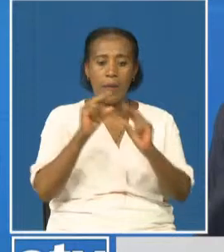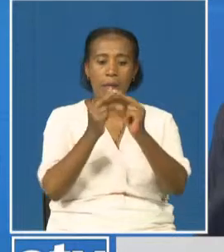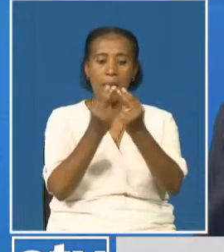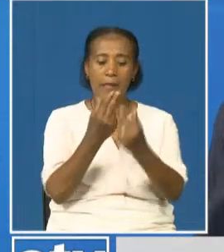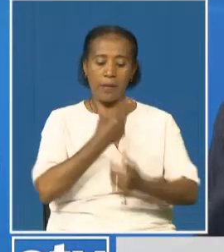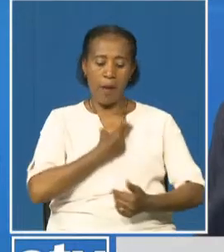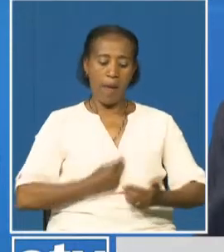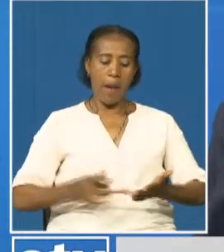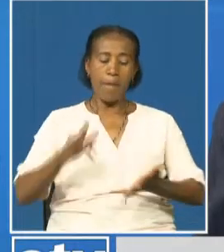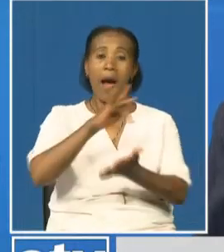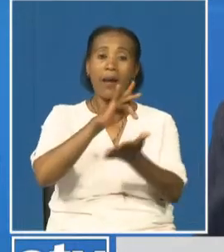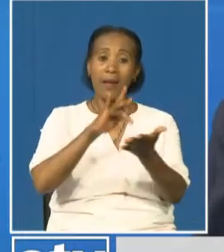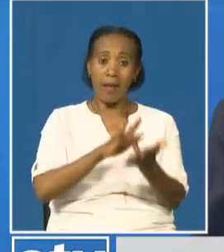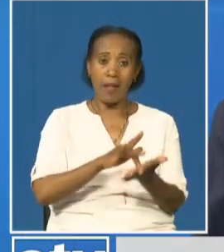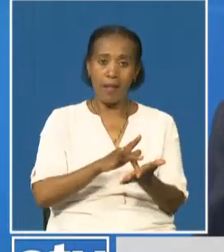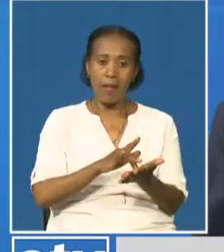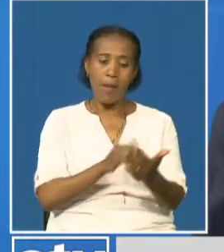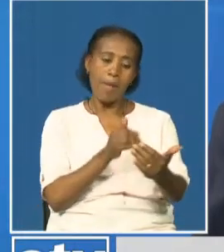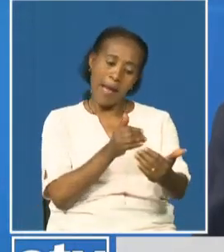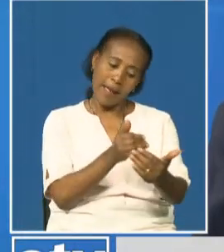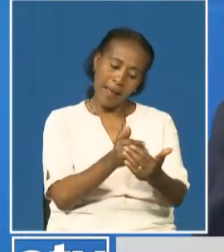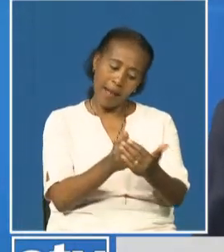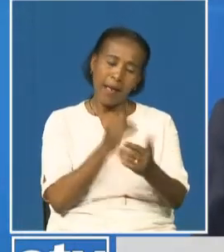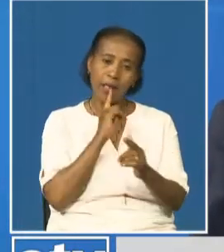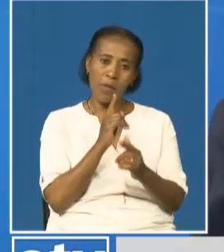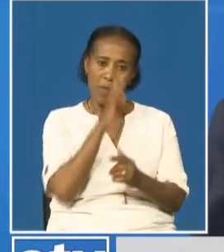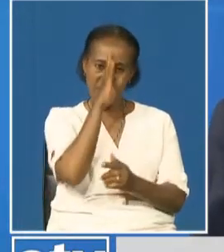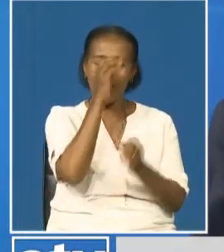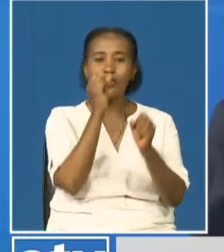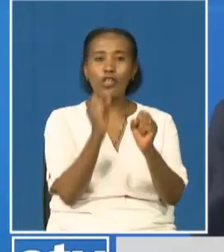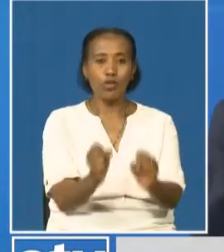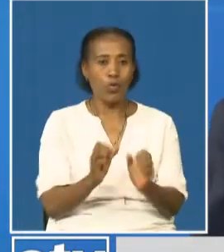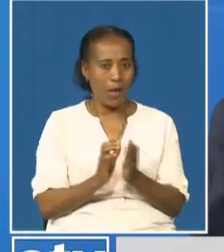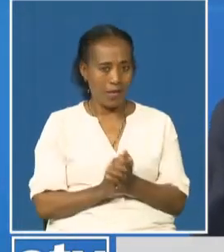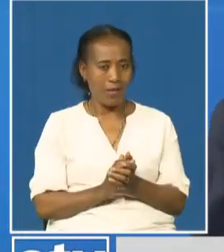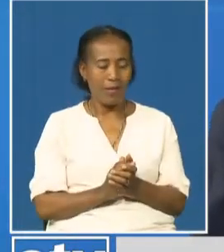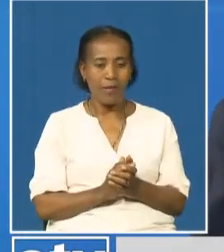በቤተሰብ አባላት መካከል መቀራረብ መፍጠር ችሏል።